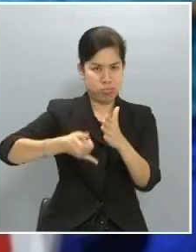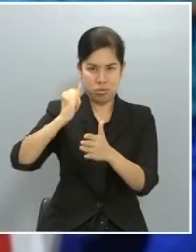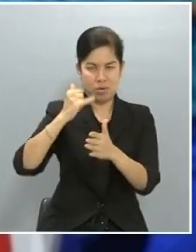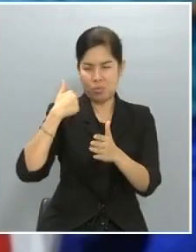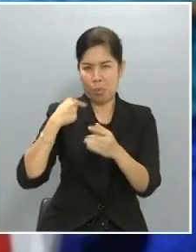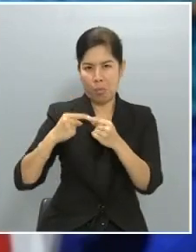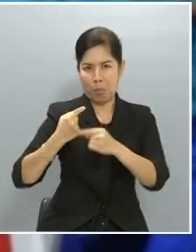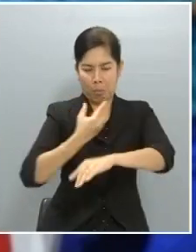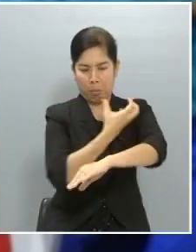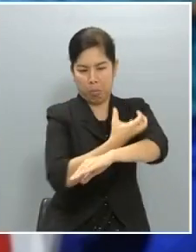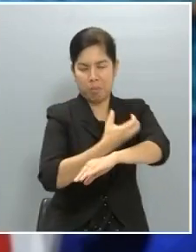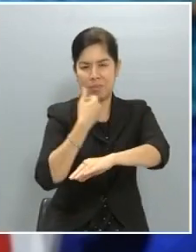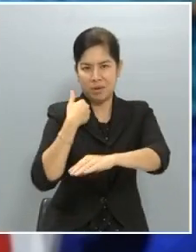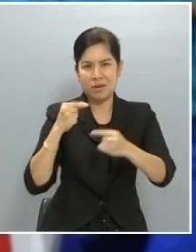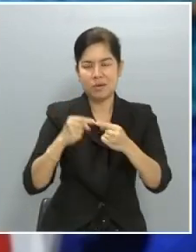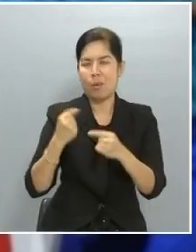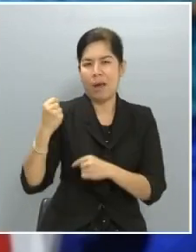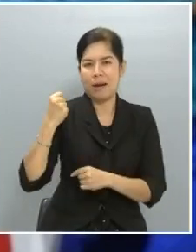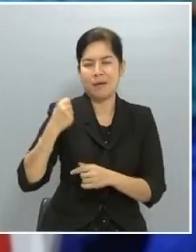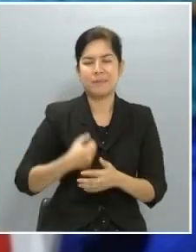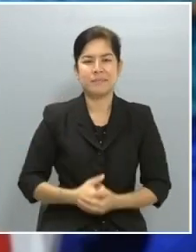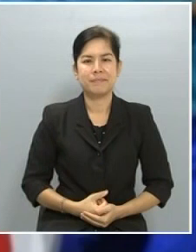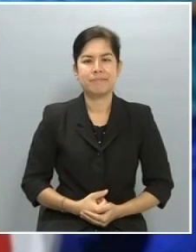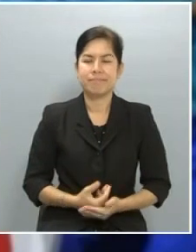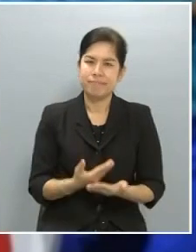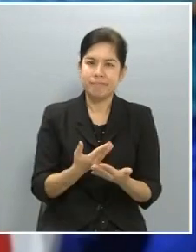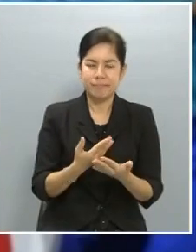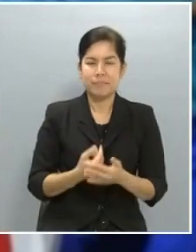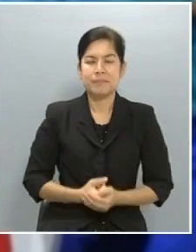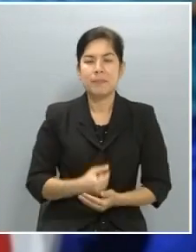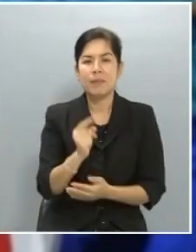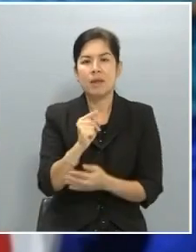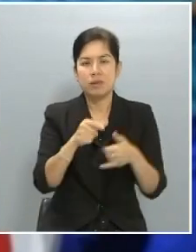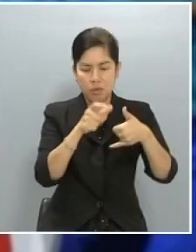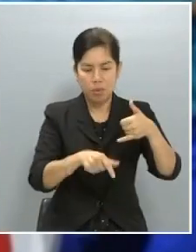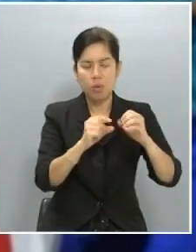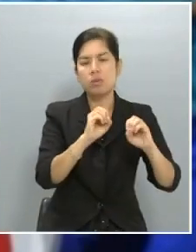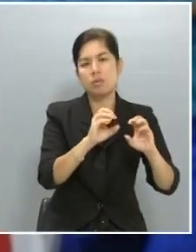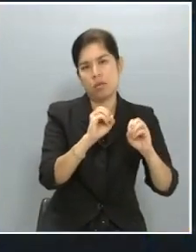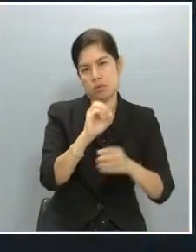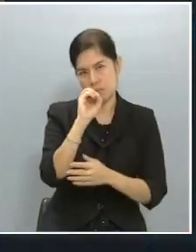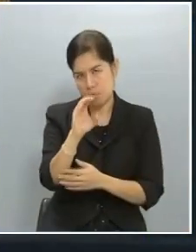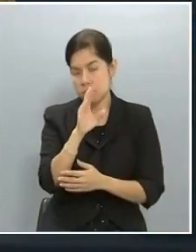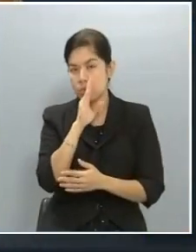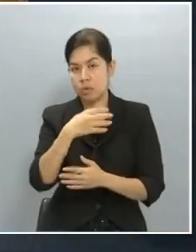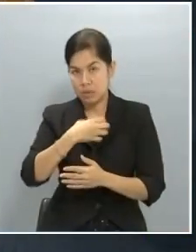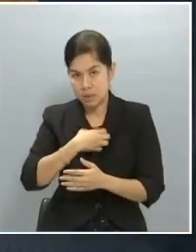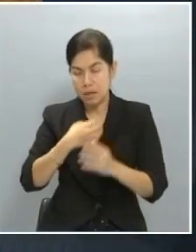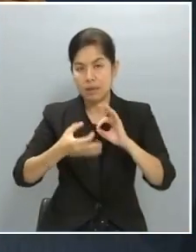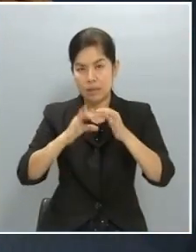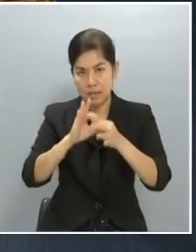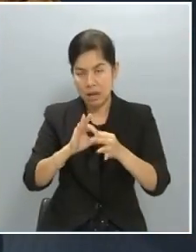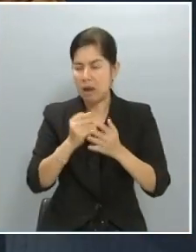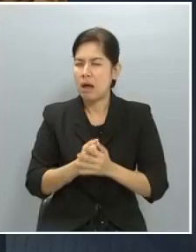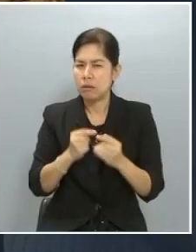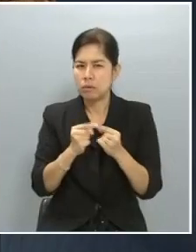เนื้อนี่ยืดหยุ่นมากนะครับซึ่งเรื่องนี้โค้ชบอกครับการที่คุณอยากจะเป็นนักกีฬาอาชีพไม่ว่าเข